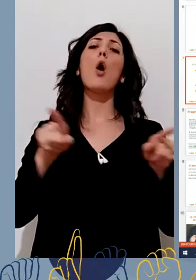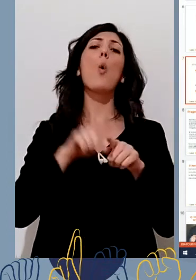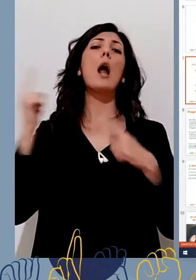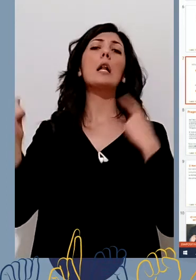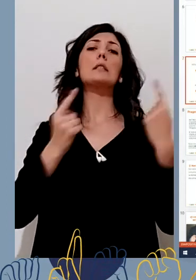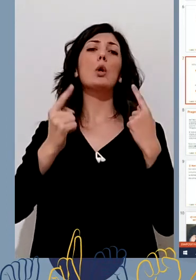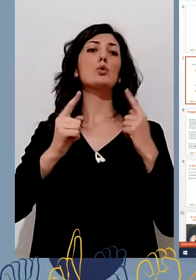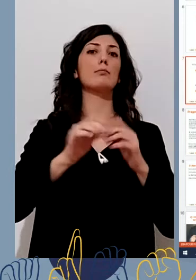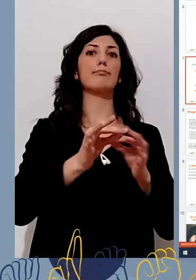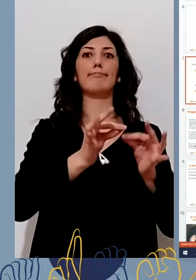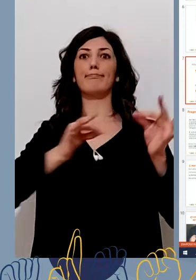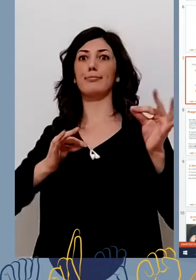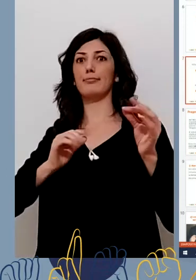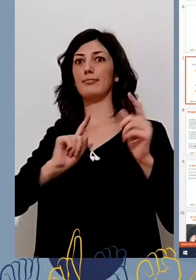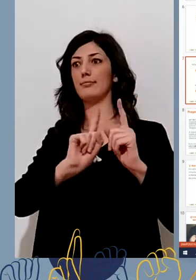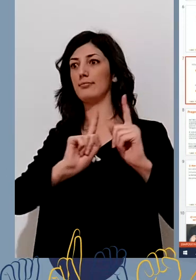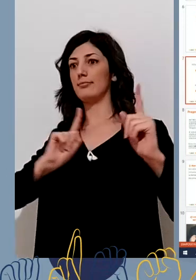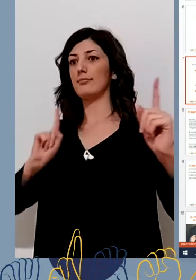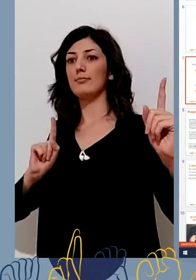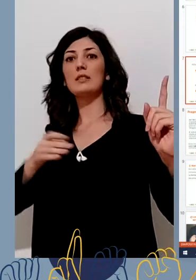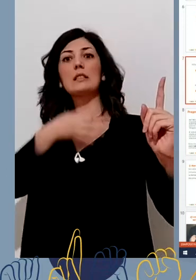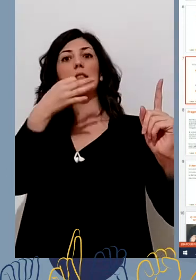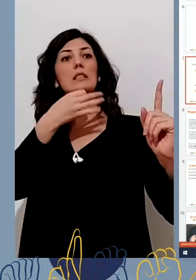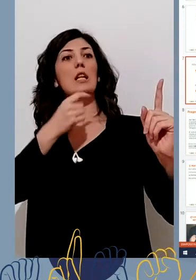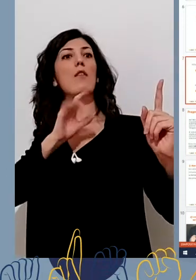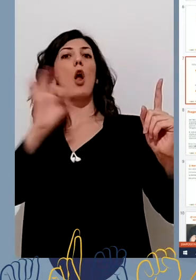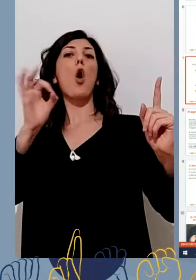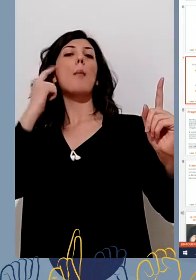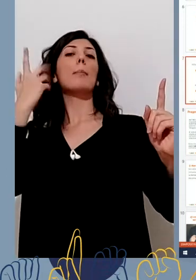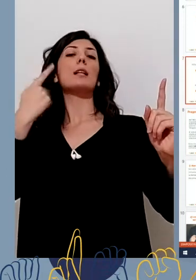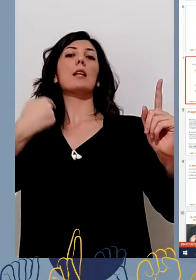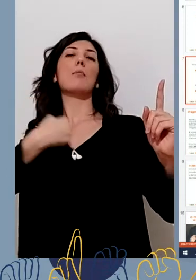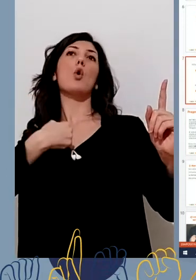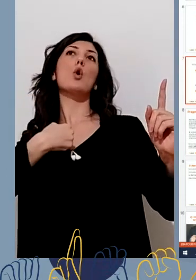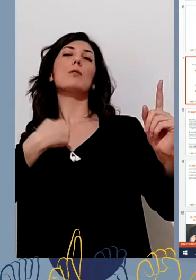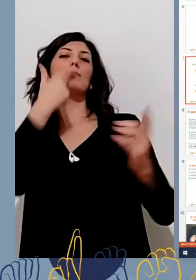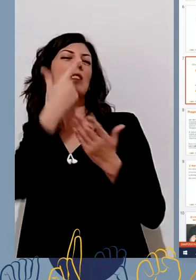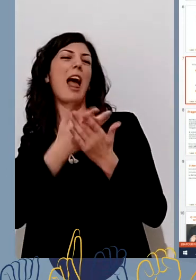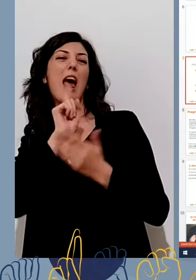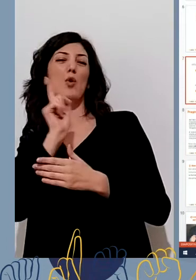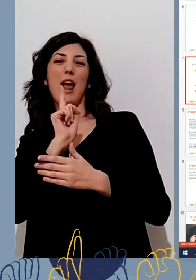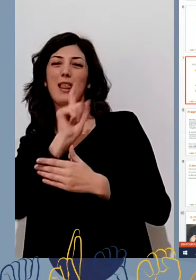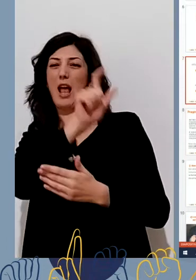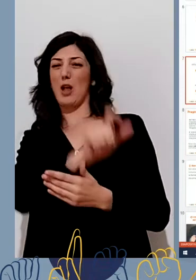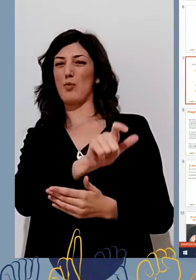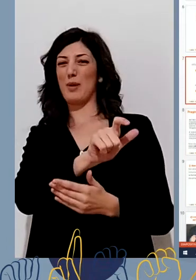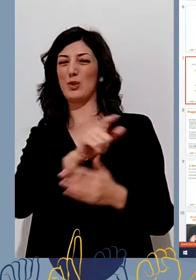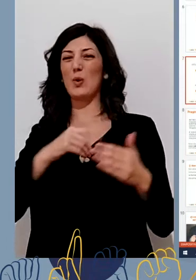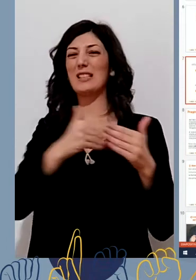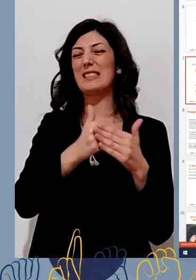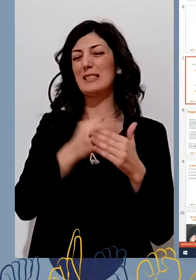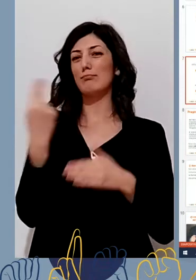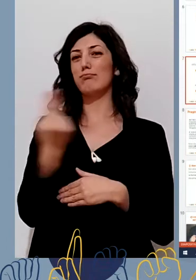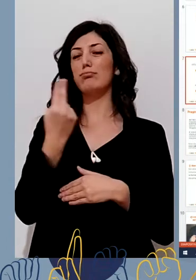potrebbe rappresentare o una mia inadeguatezza nel stare vicino a quella persona o comunque tante altre cose che riguardano appunto